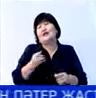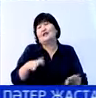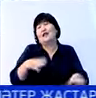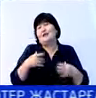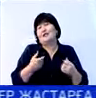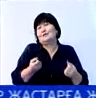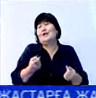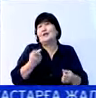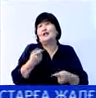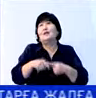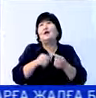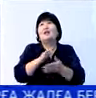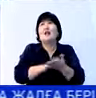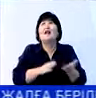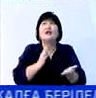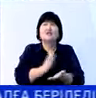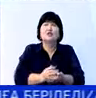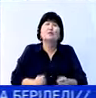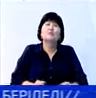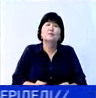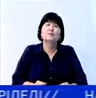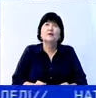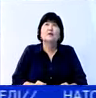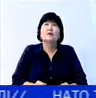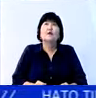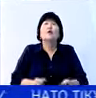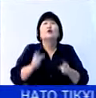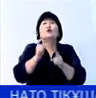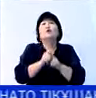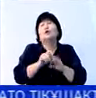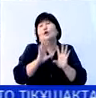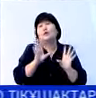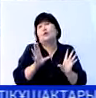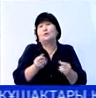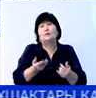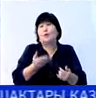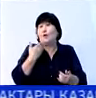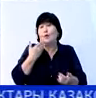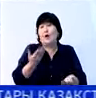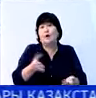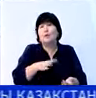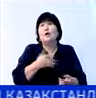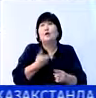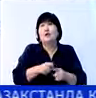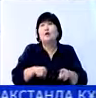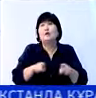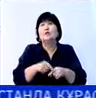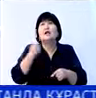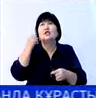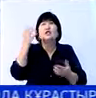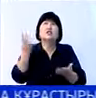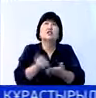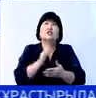дайындығымызды қайтып келіп жалғастырдым. Сөздер онша оңай болды. Тағы осындай жетістіктер жетеміз